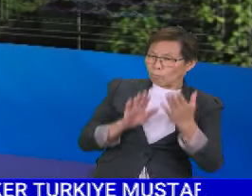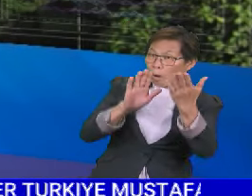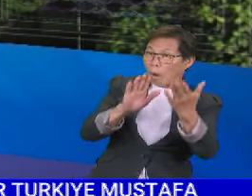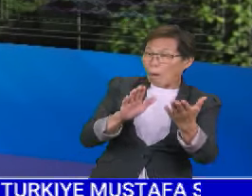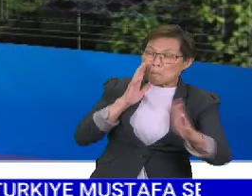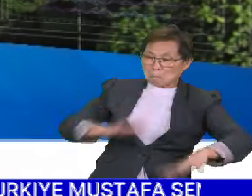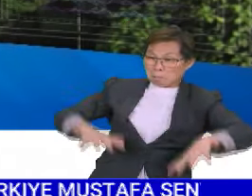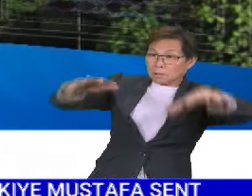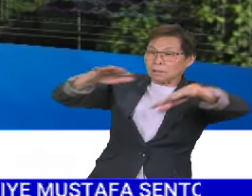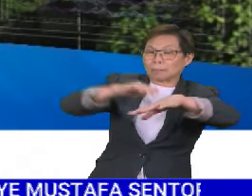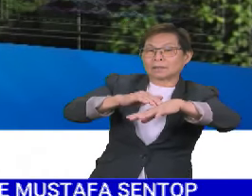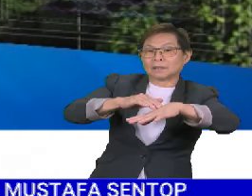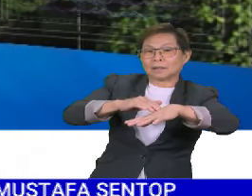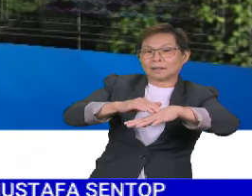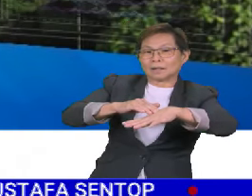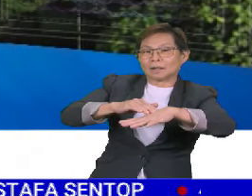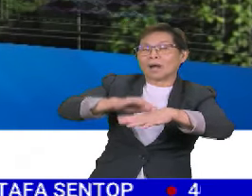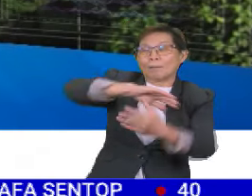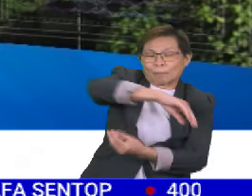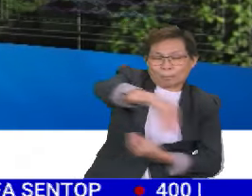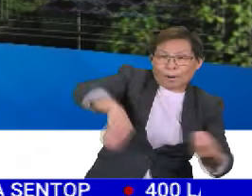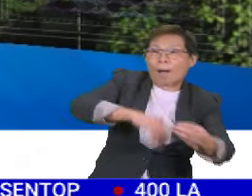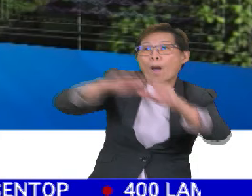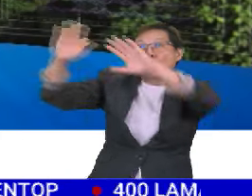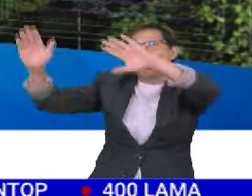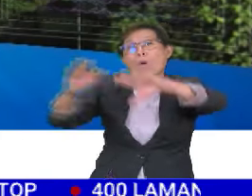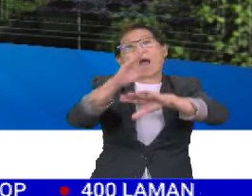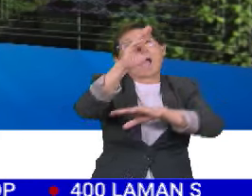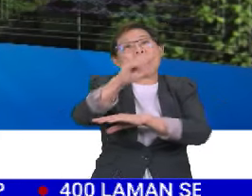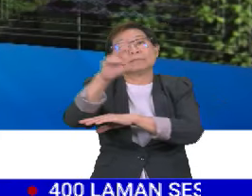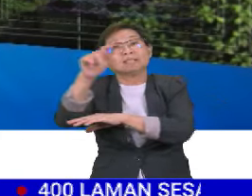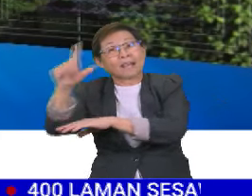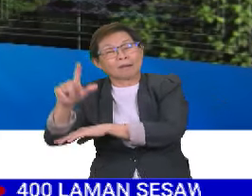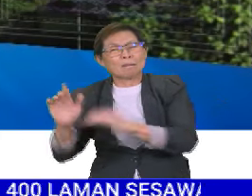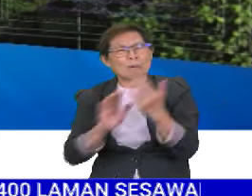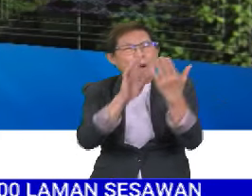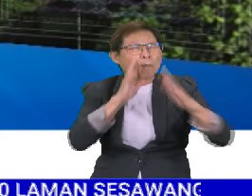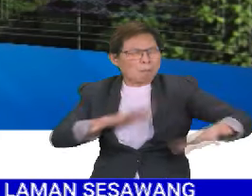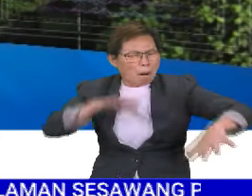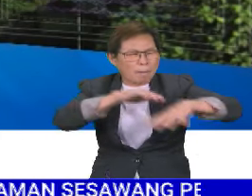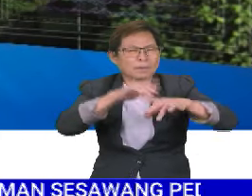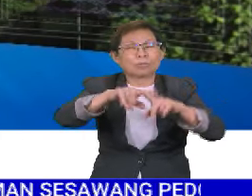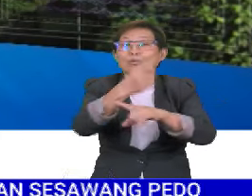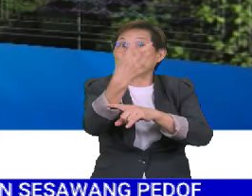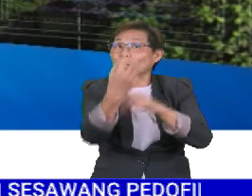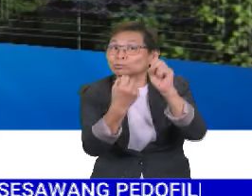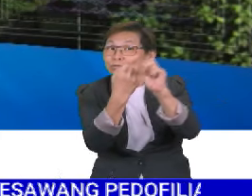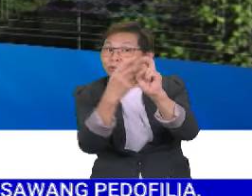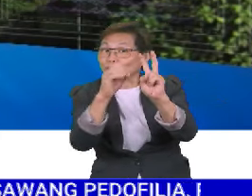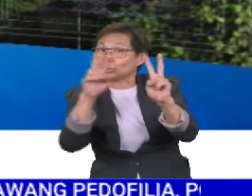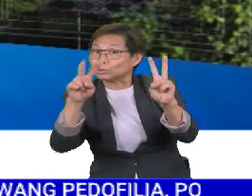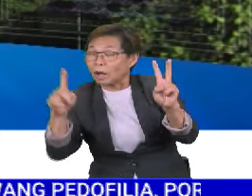menghadapi bencana banjir pada fasa peralihan monsun timur laut selepas pengalaman berhadapan banjir pada Disember